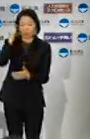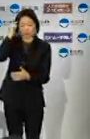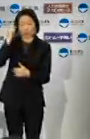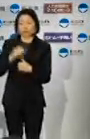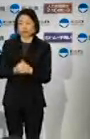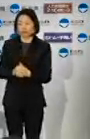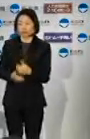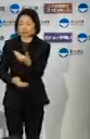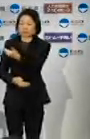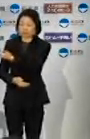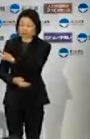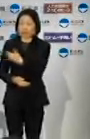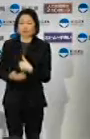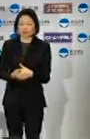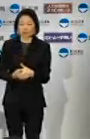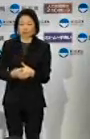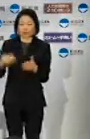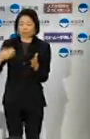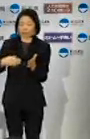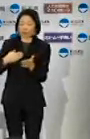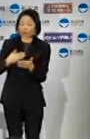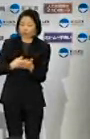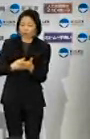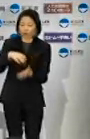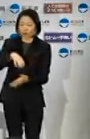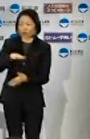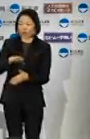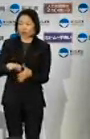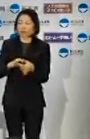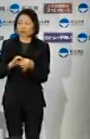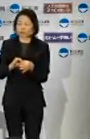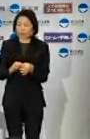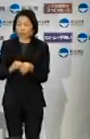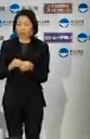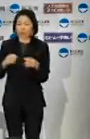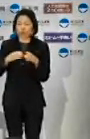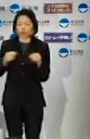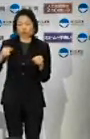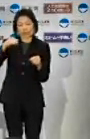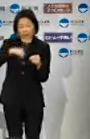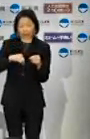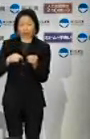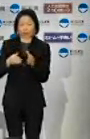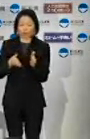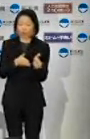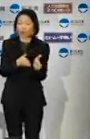はい、部分でやっぱりちょっとまだ店のところがあったりするものですから、それに国中を通って